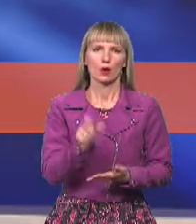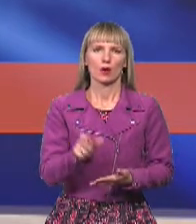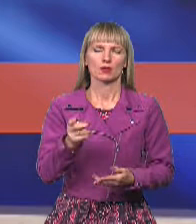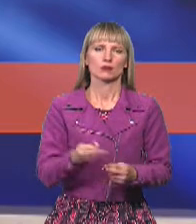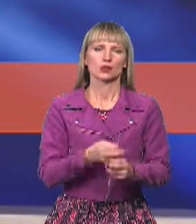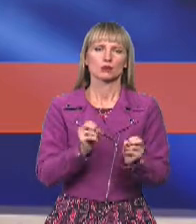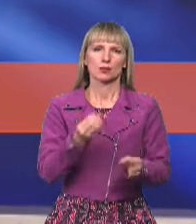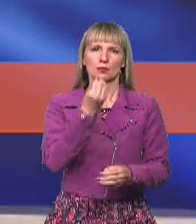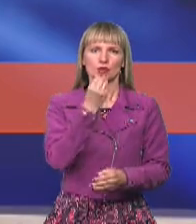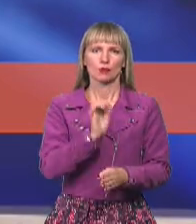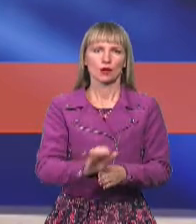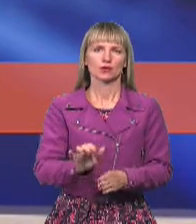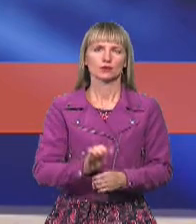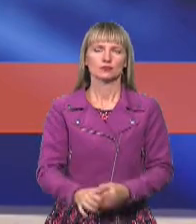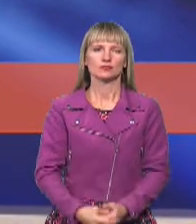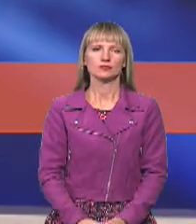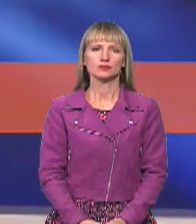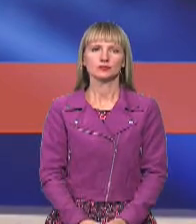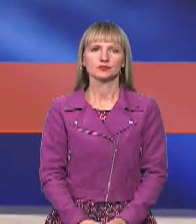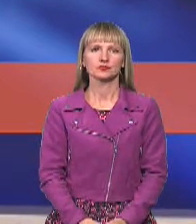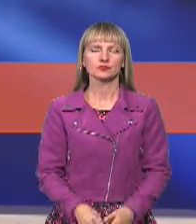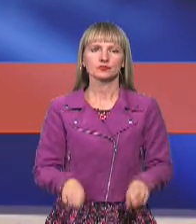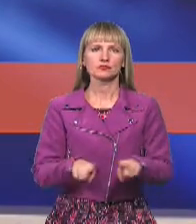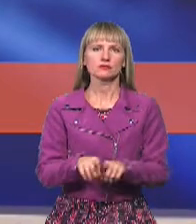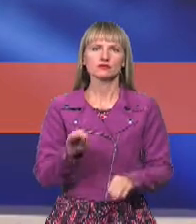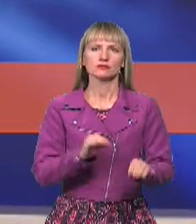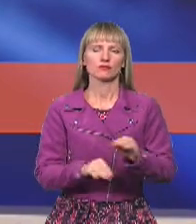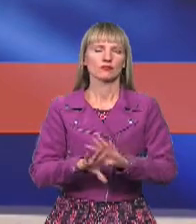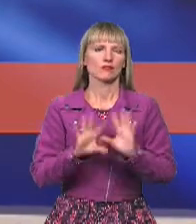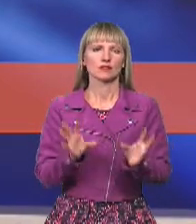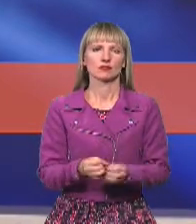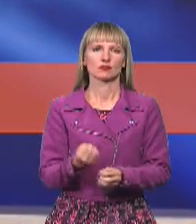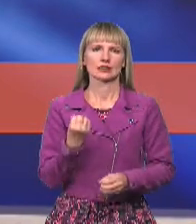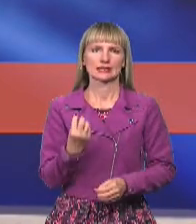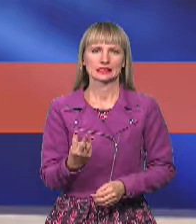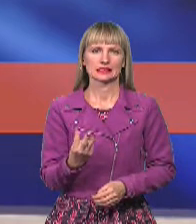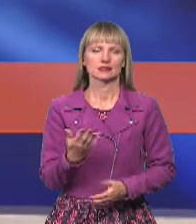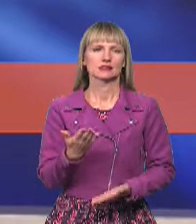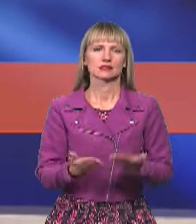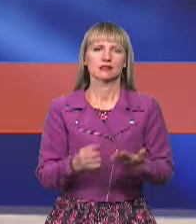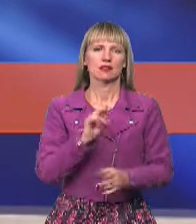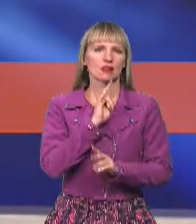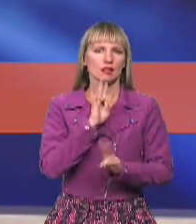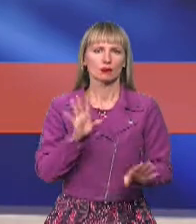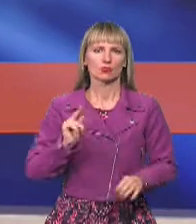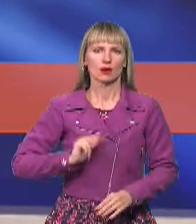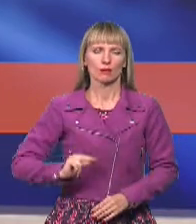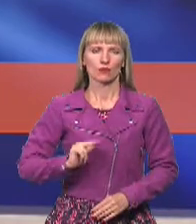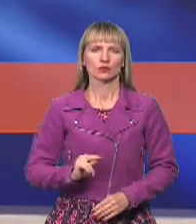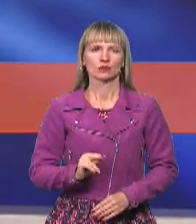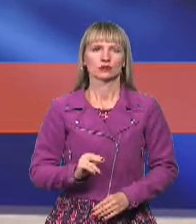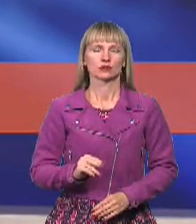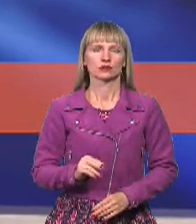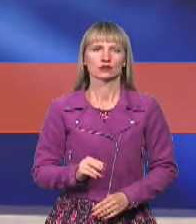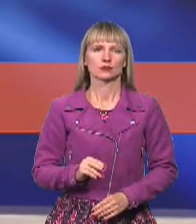безопасный пищевой продукт. Таких систем всего 13. Если они не будут работать,